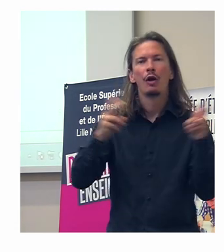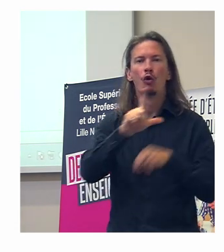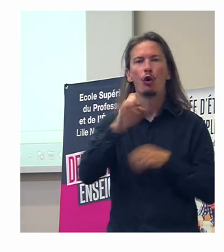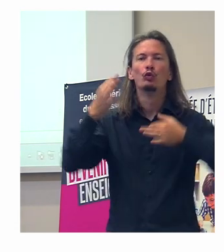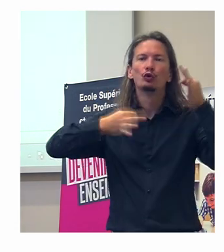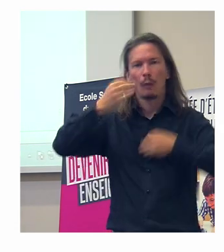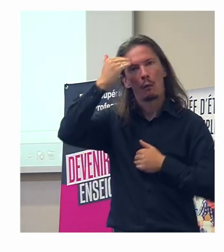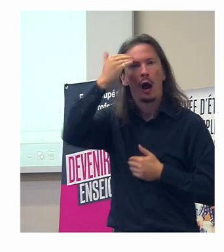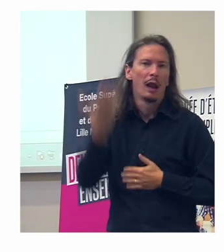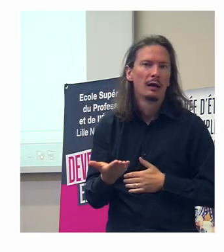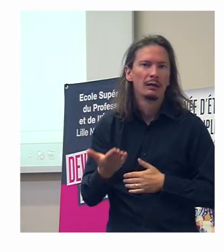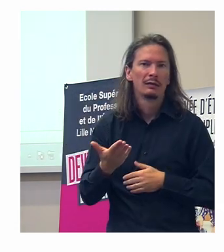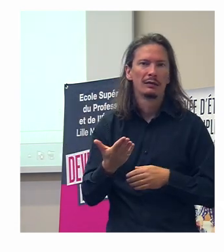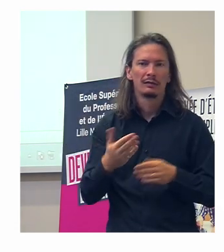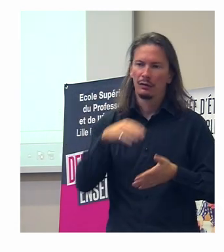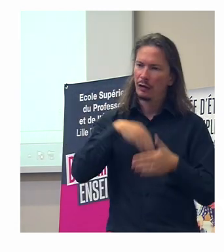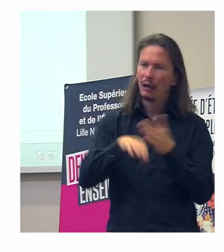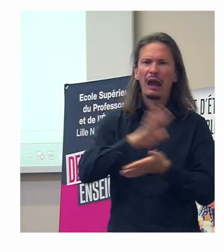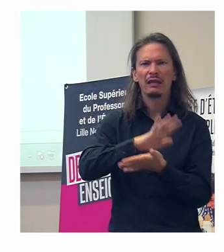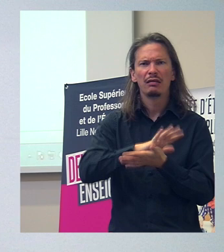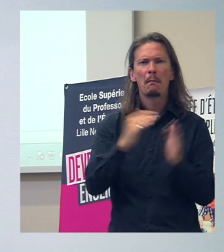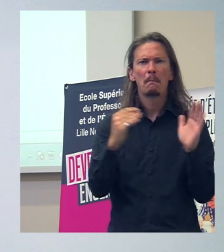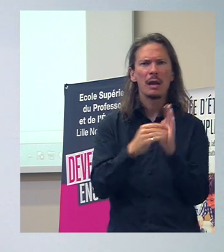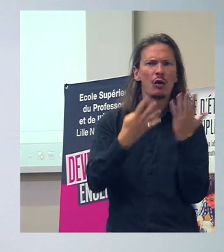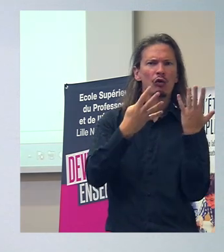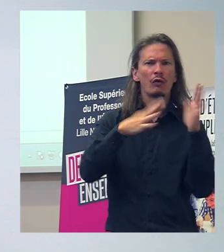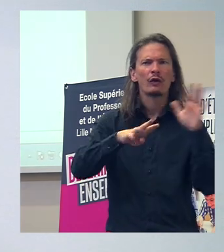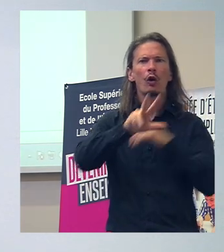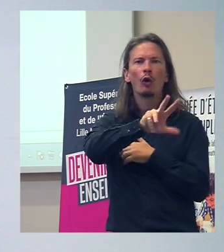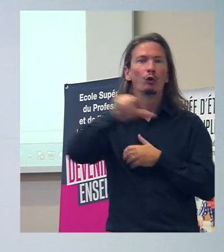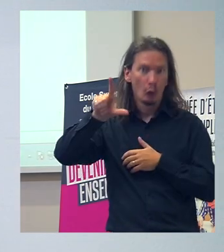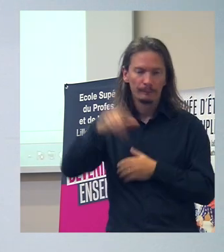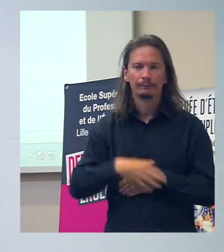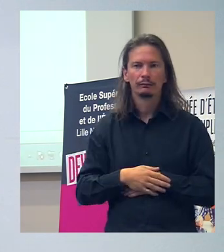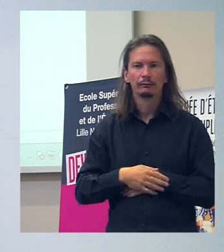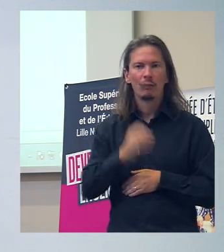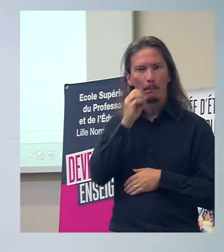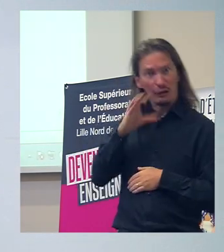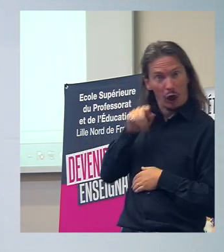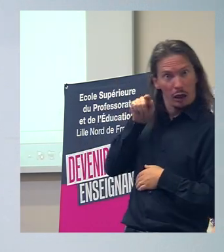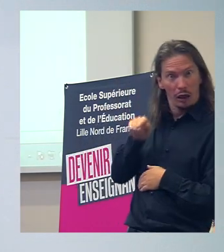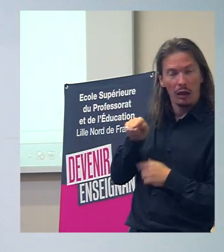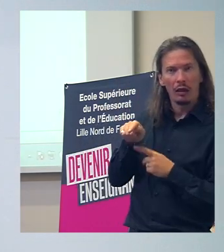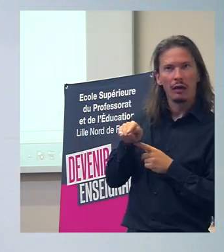bien qu'il ait paru en 1932, où Piaget